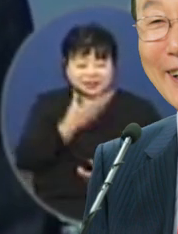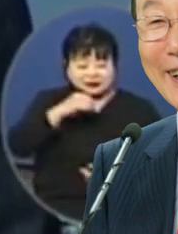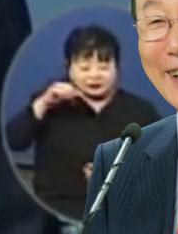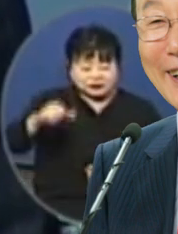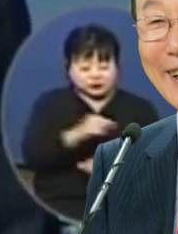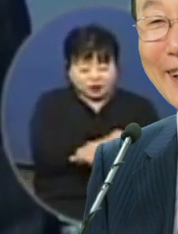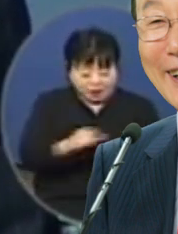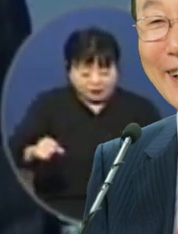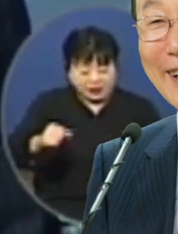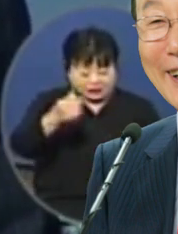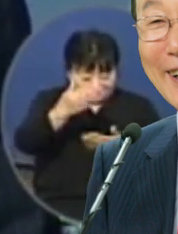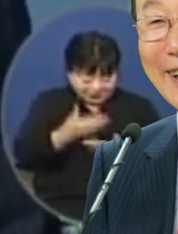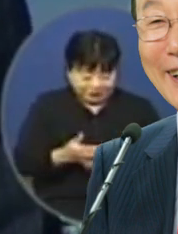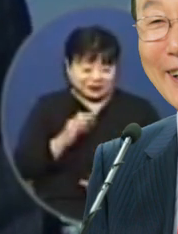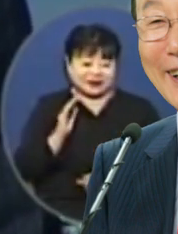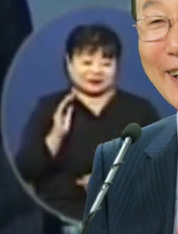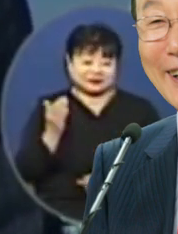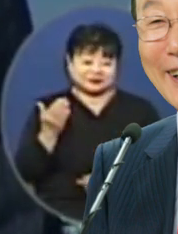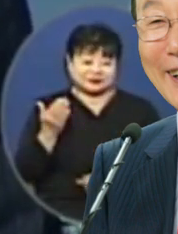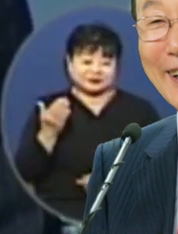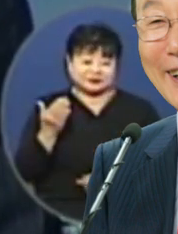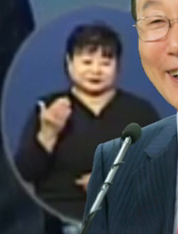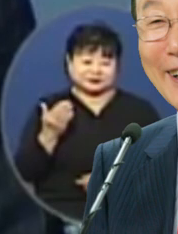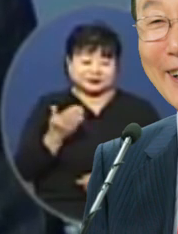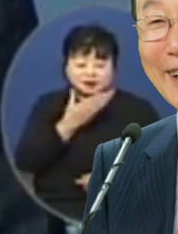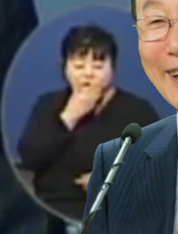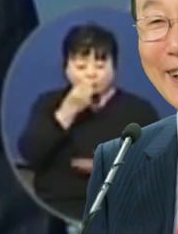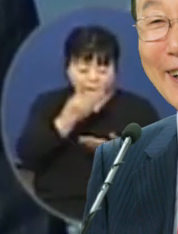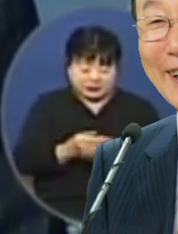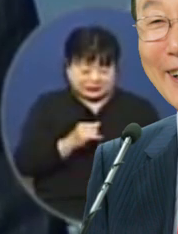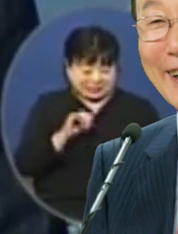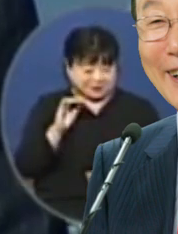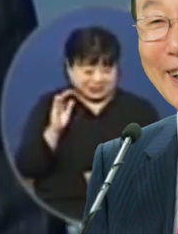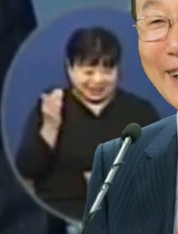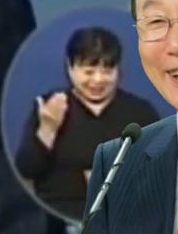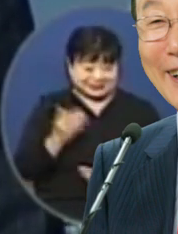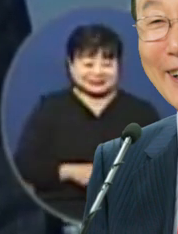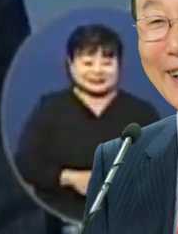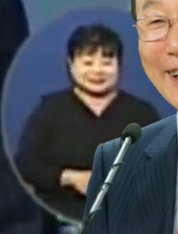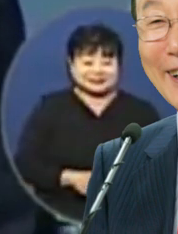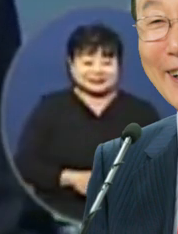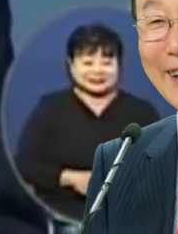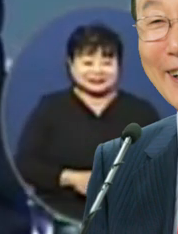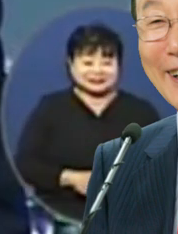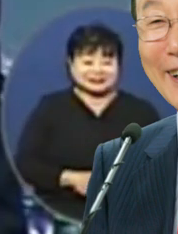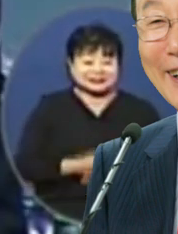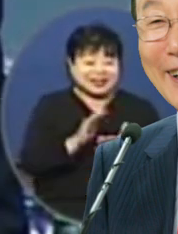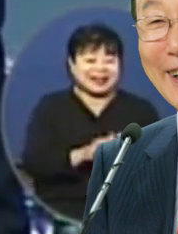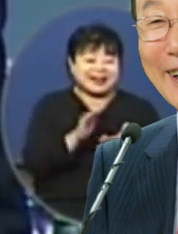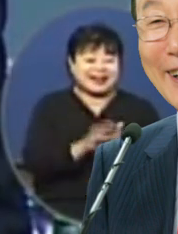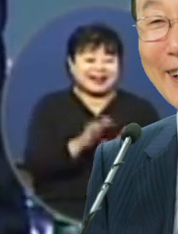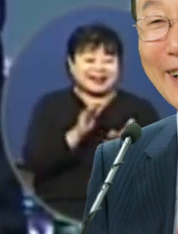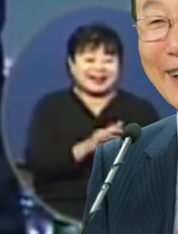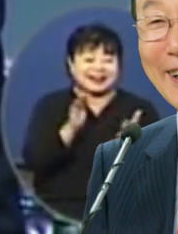저주에서 해방이 되었다. 나는 복받은 사람이다. 이야,